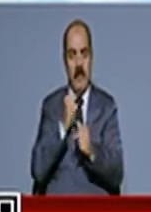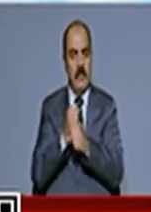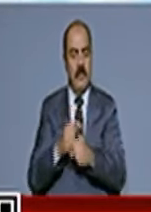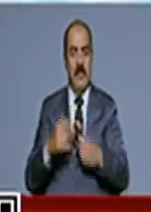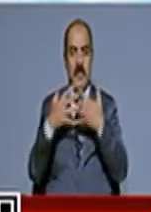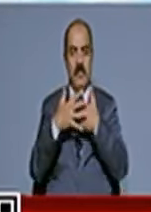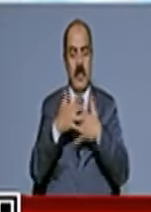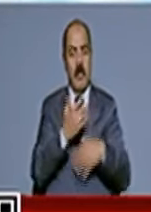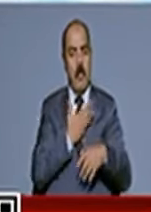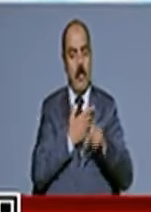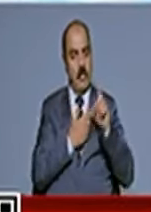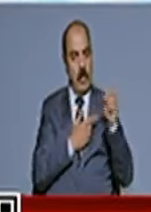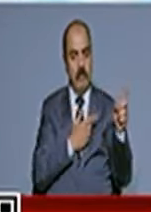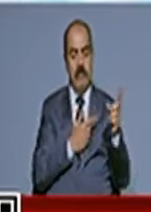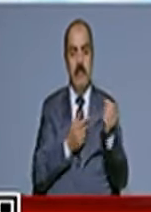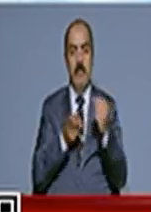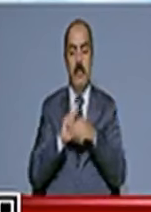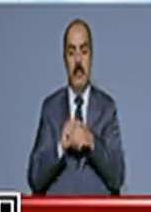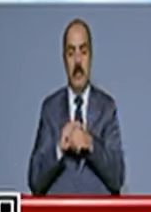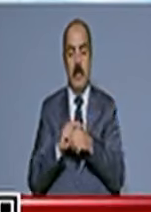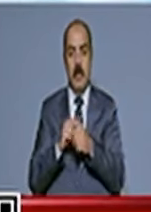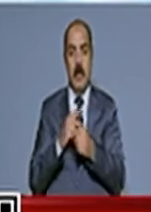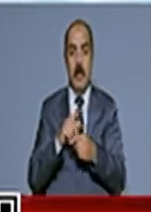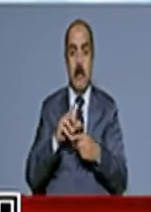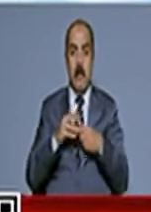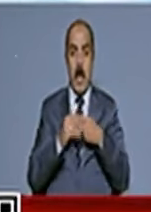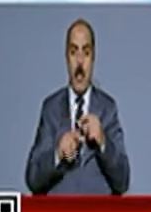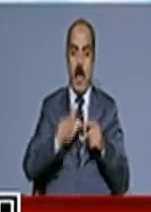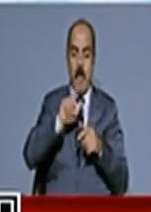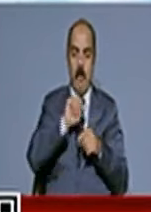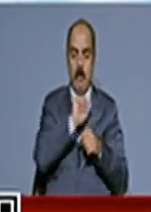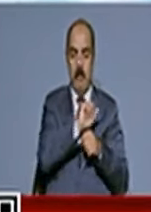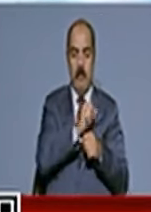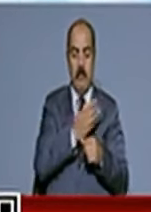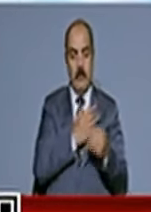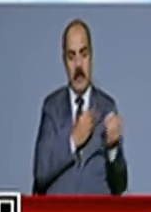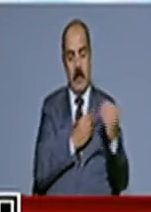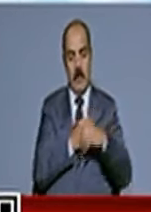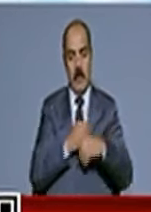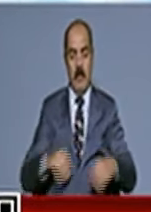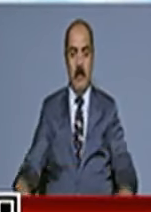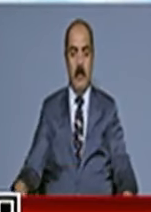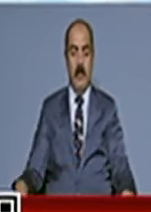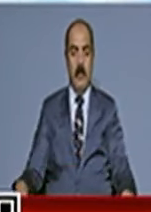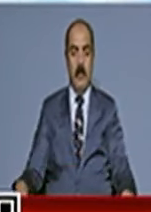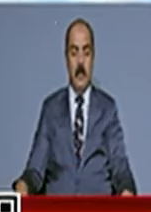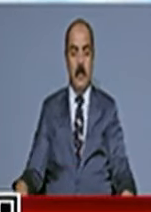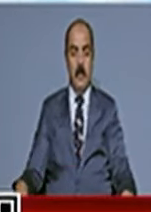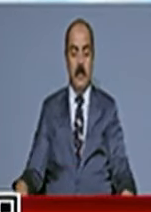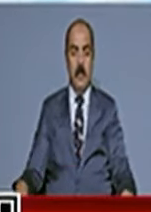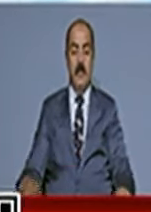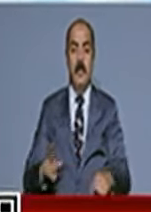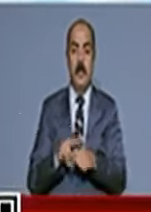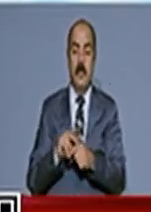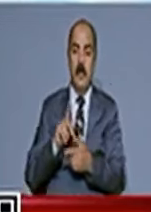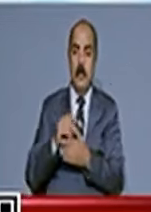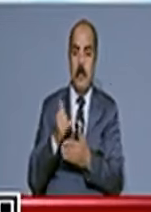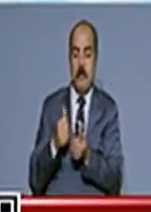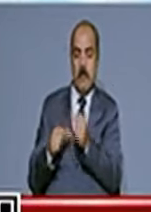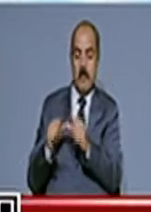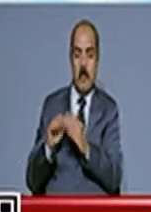ستروي أكسبورت، المقاول العام الروسي للمشروع، وهيئة المحطات